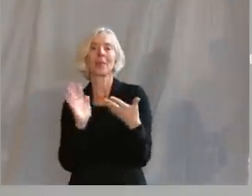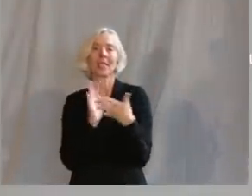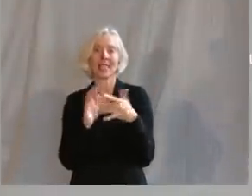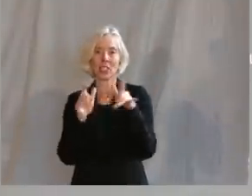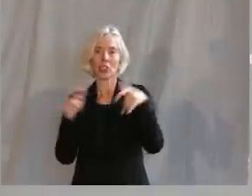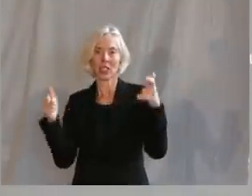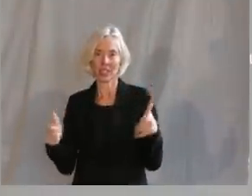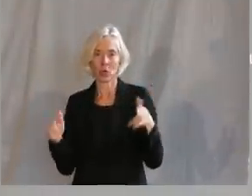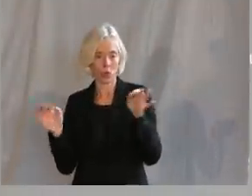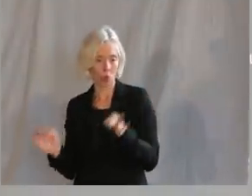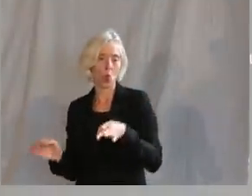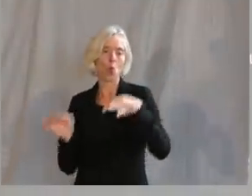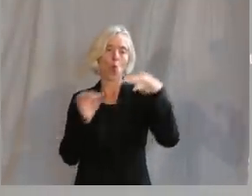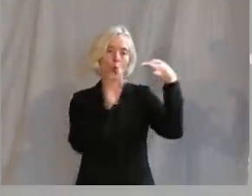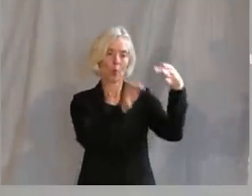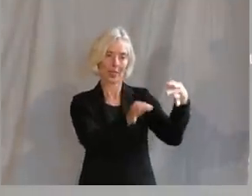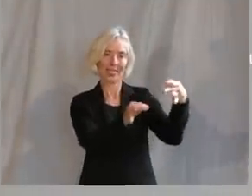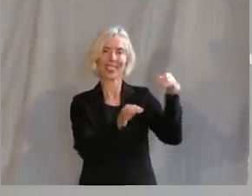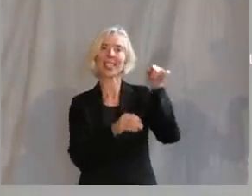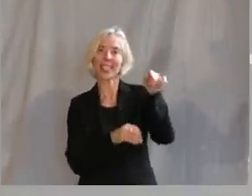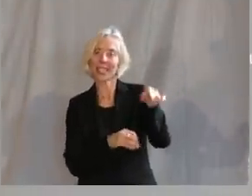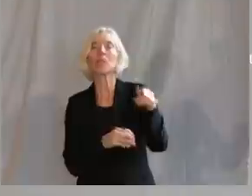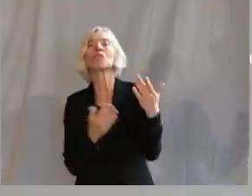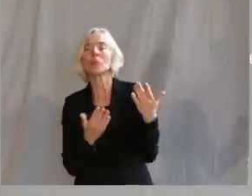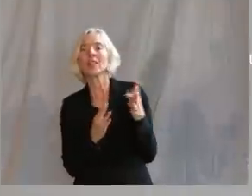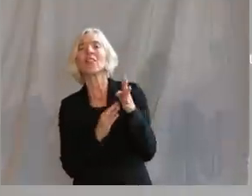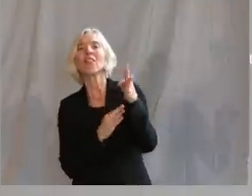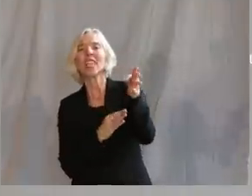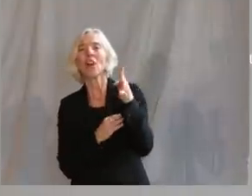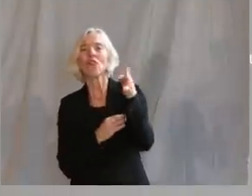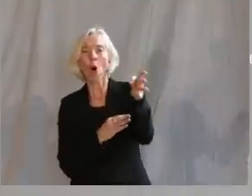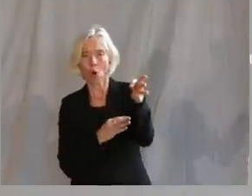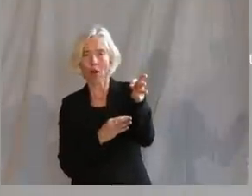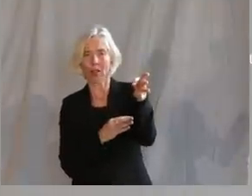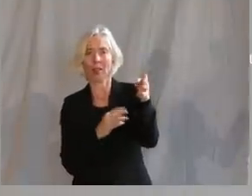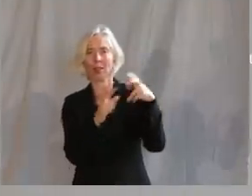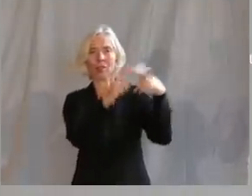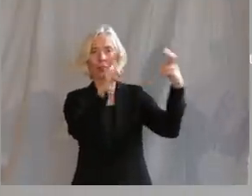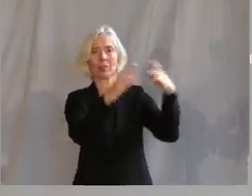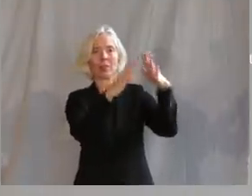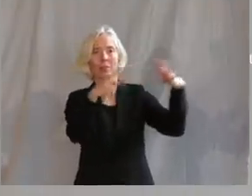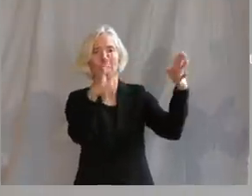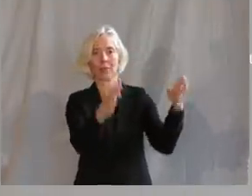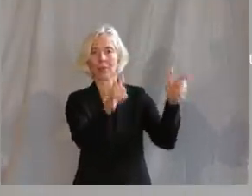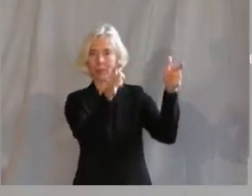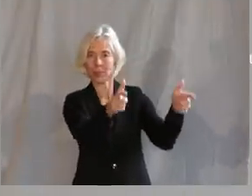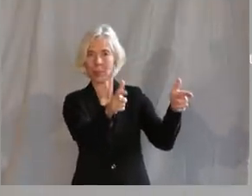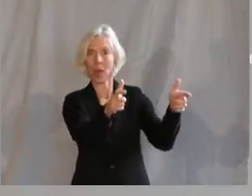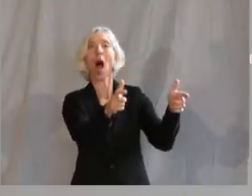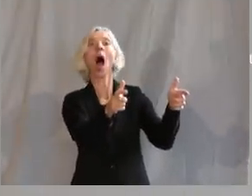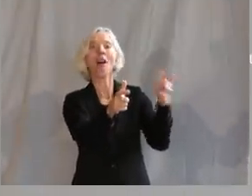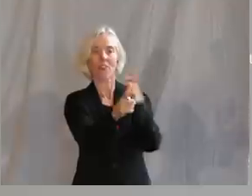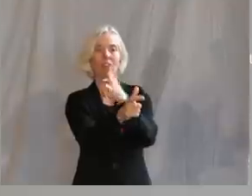zumindest mal für 4 Wochen. Wir haben uns die Option offen gehalten, danach wieder an die Messe zurückzugehen, einfach weil es natürlich